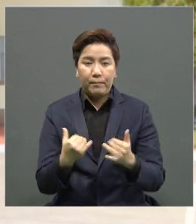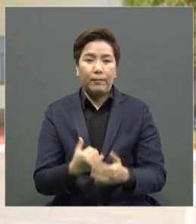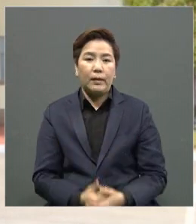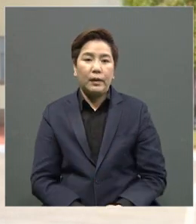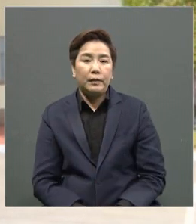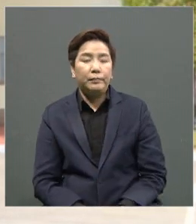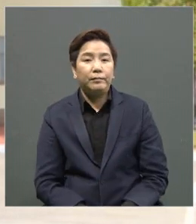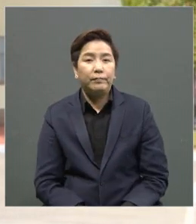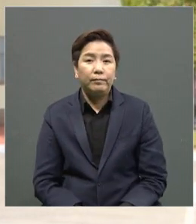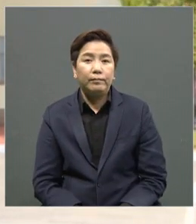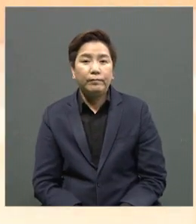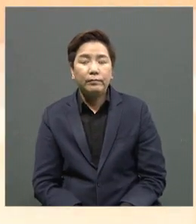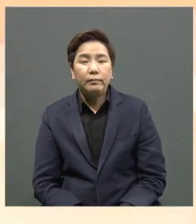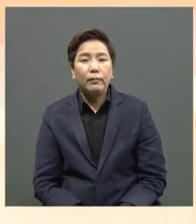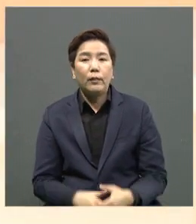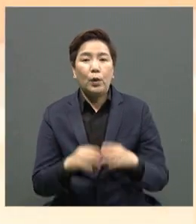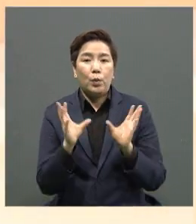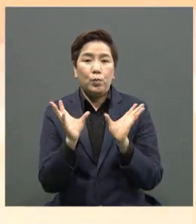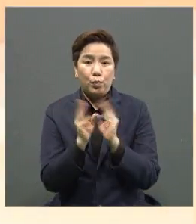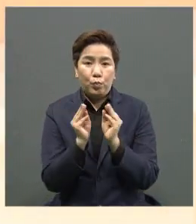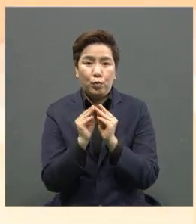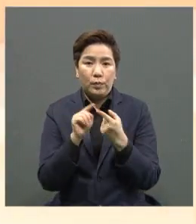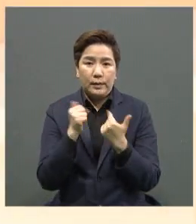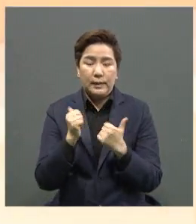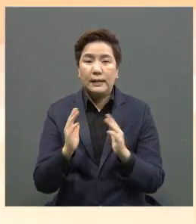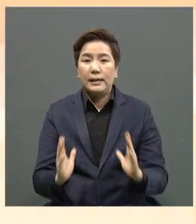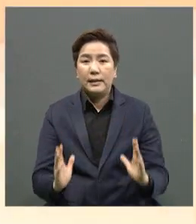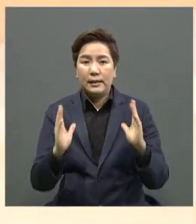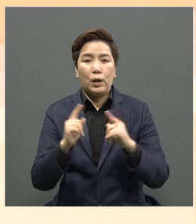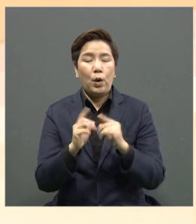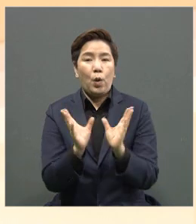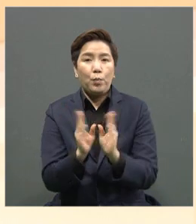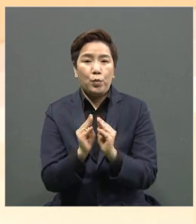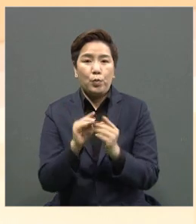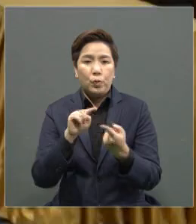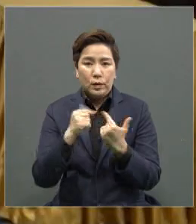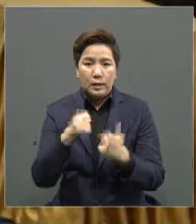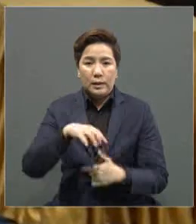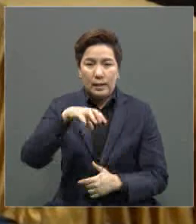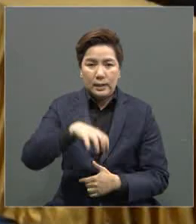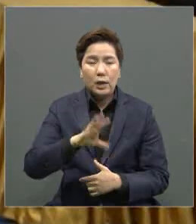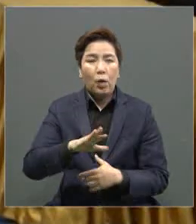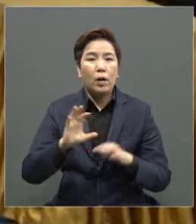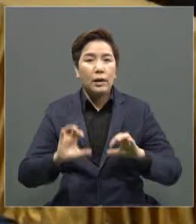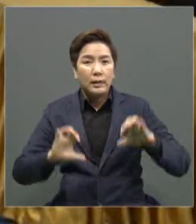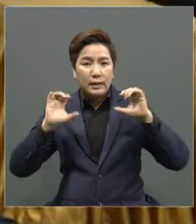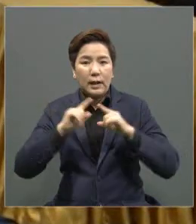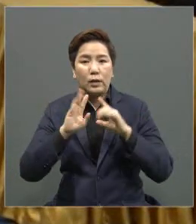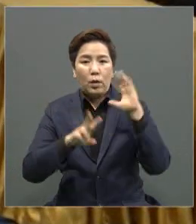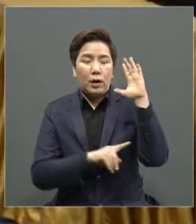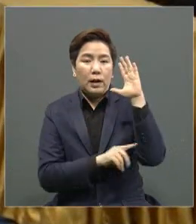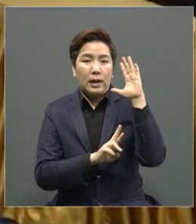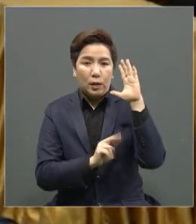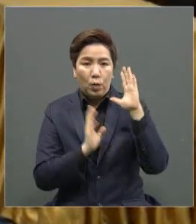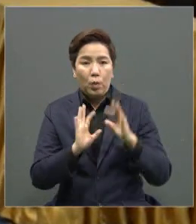ส่วนบรรยากาศสถานที่ประชุมนะคะที่อาคารหอประชุมคอซูเจียงศูนย์ราชการจังหวัดระนองหน่วยงาน